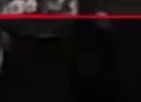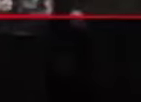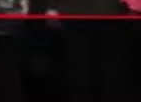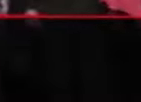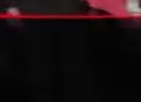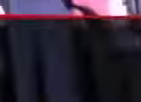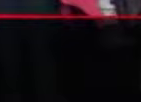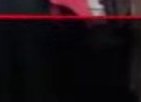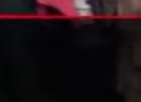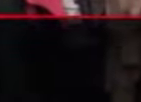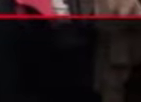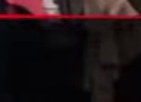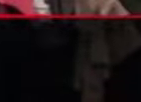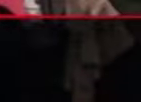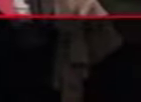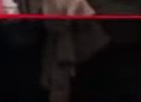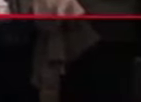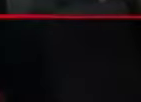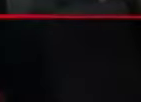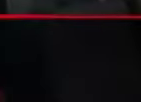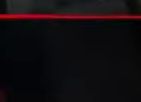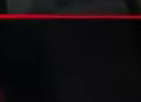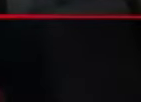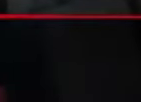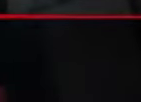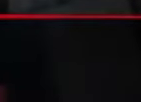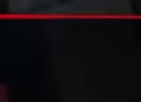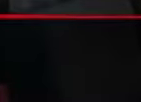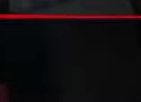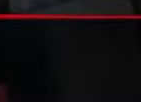nagusientzako lehiaketak, adineko bidaiak, museo barrutik ekimena,